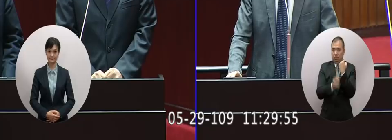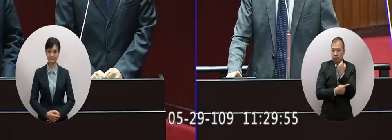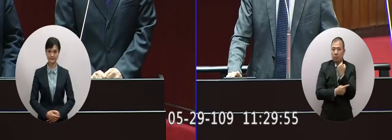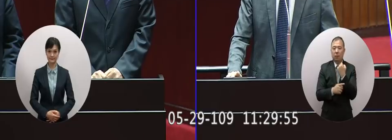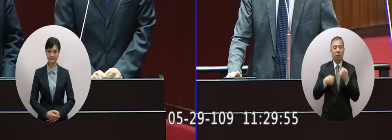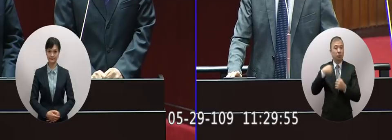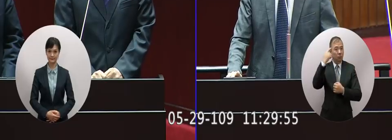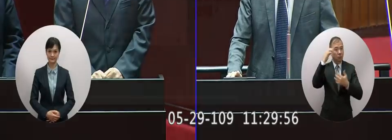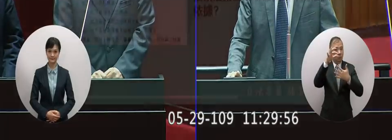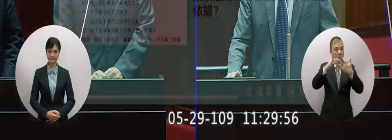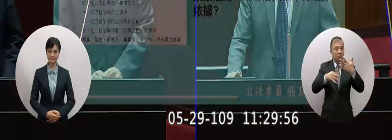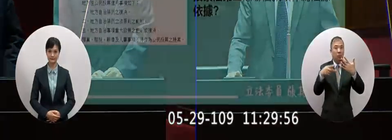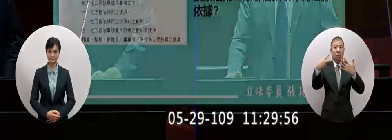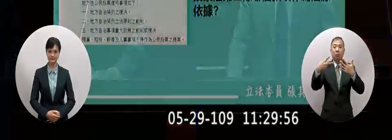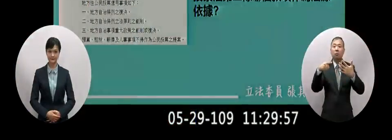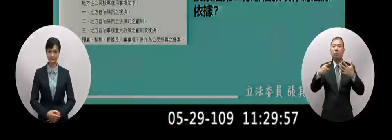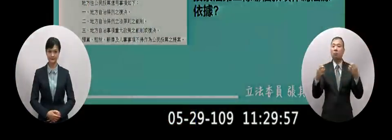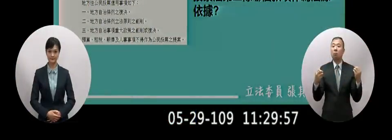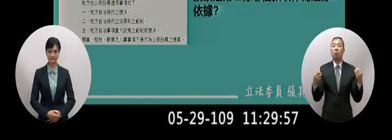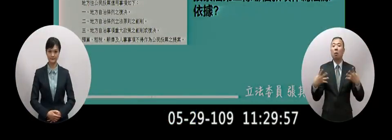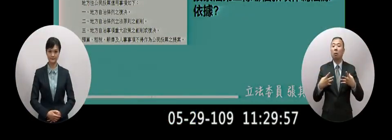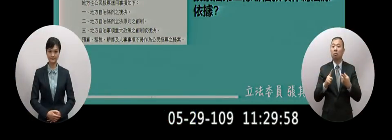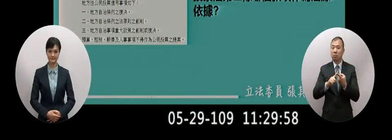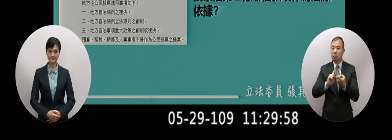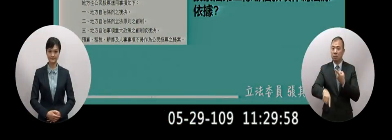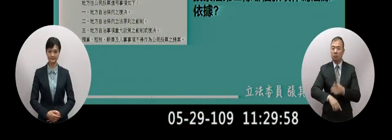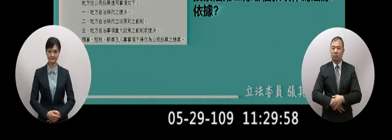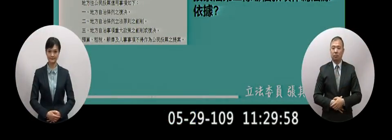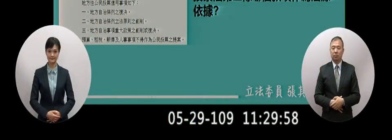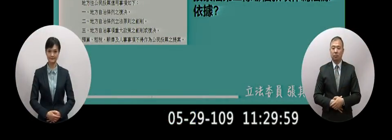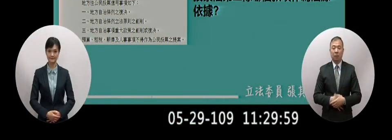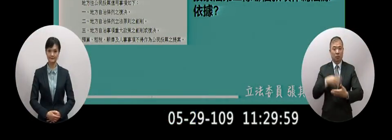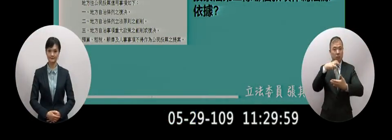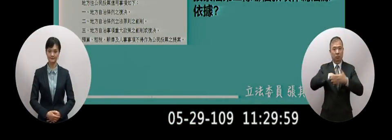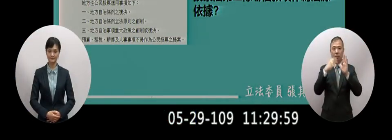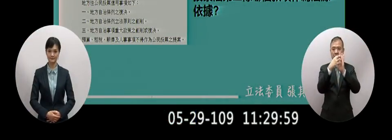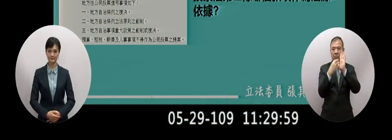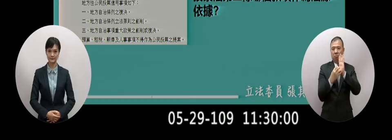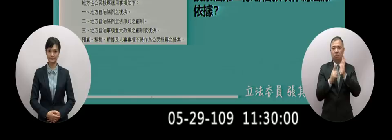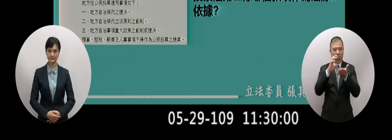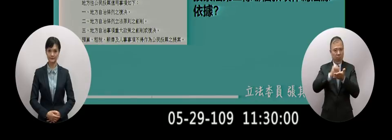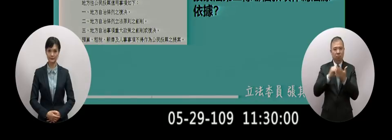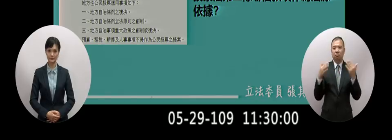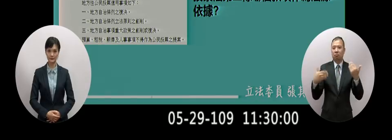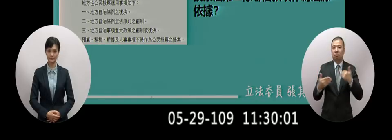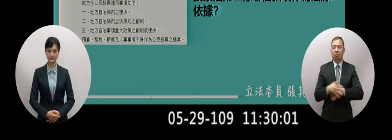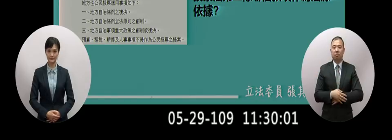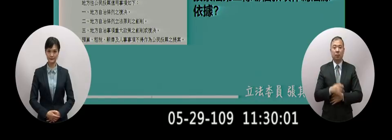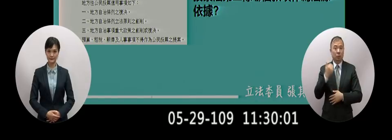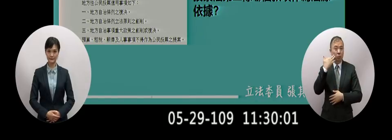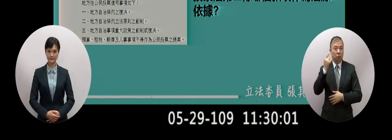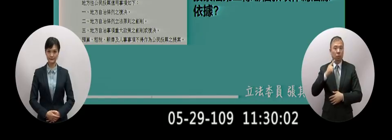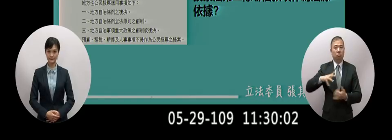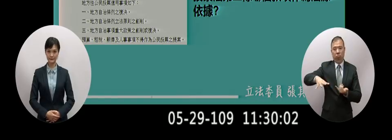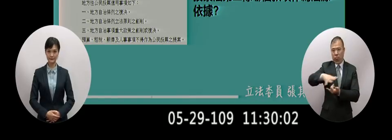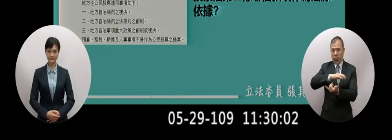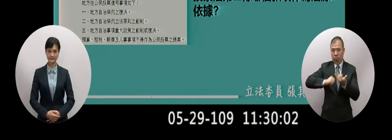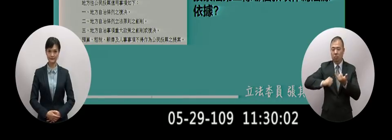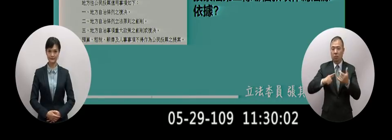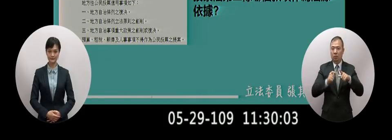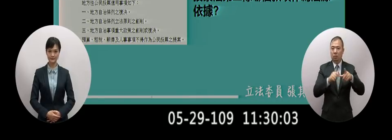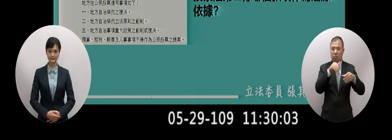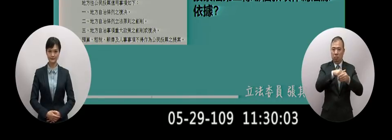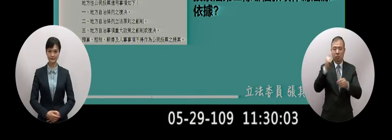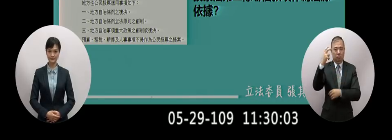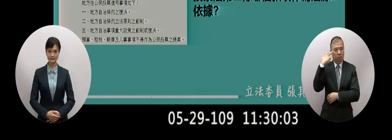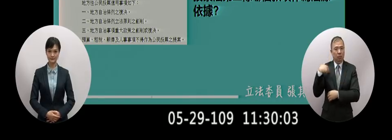条哈，应该是不会太有错误吧。好，就是说他这边也写得很明白嘛，哈，就是全国性的公投哈，依宪法规定，